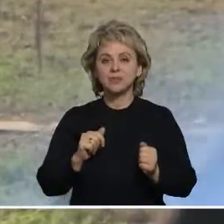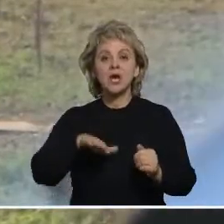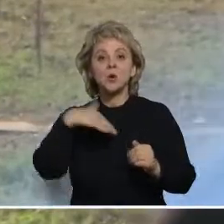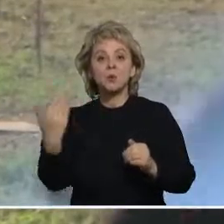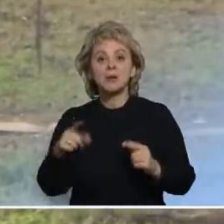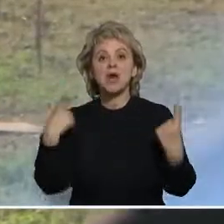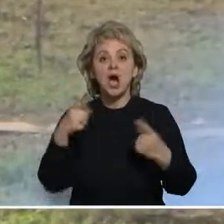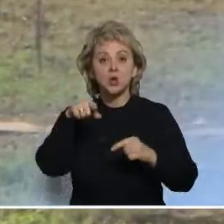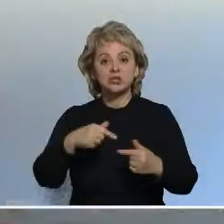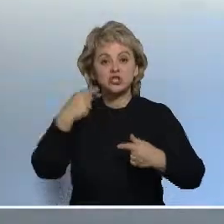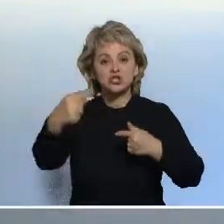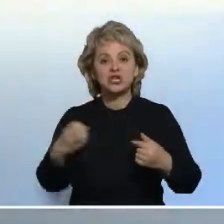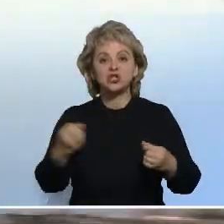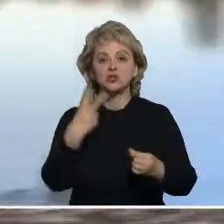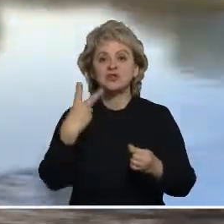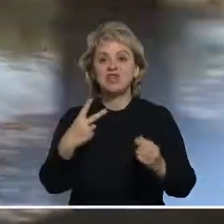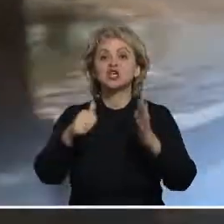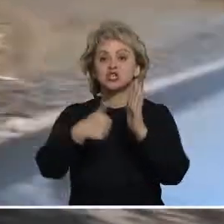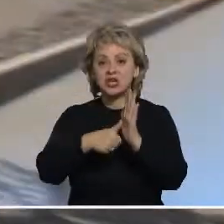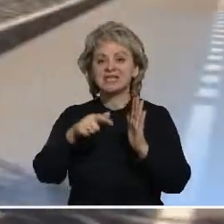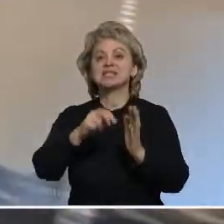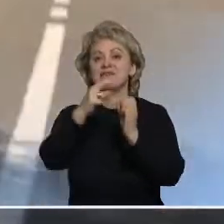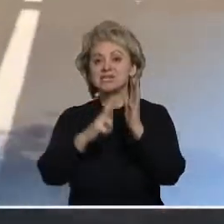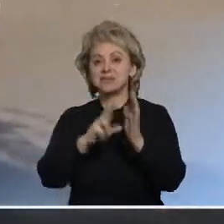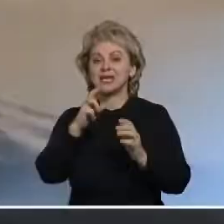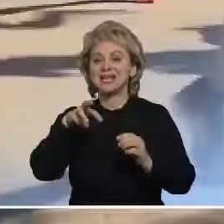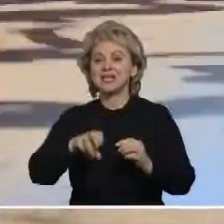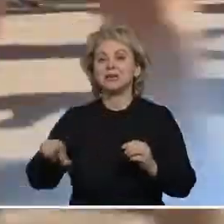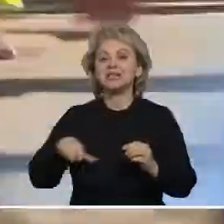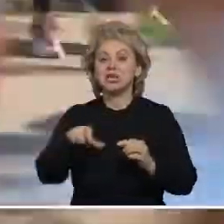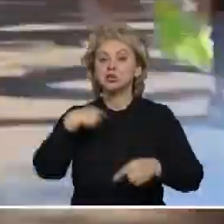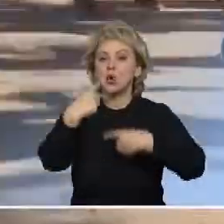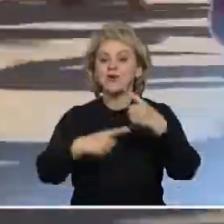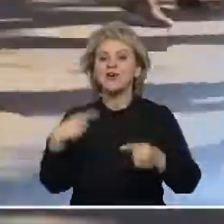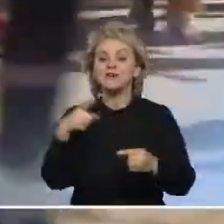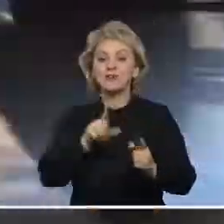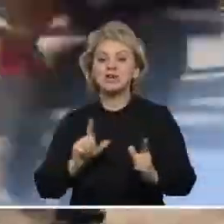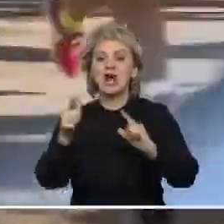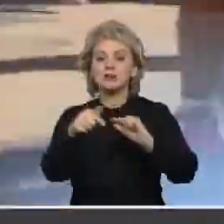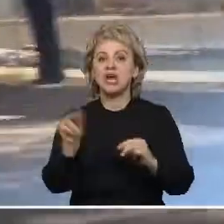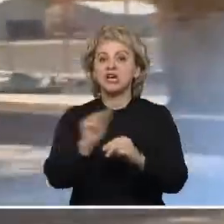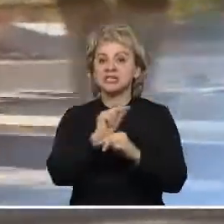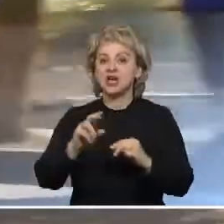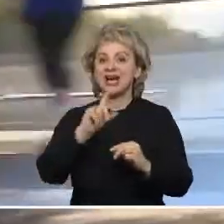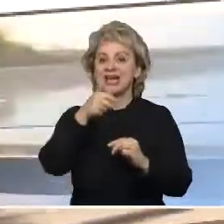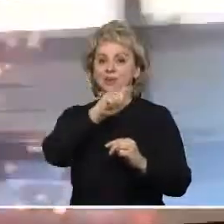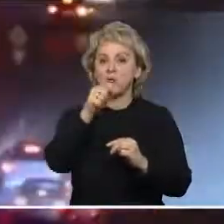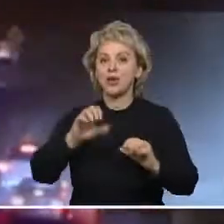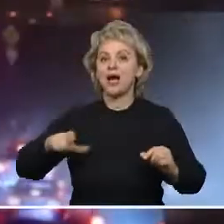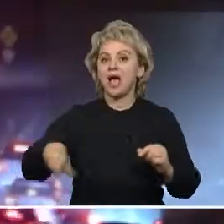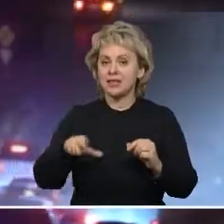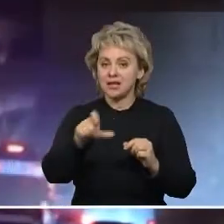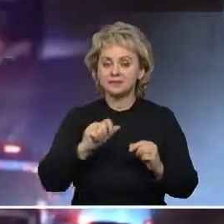Помимо классической дистанции, еще 2, 6 и 18 километров. Донской марафон впервые обежал отреставрированный Грибной канал.